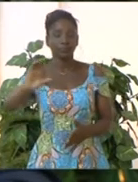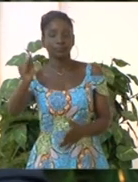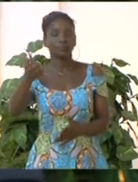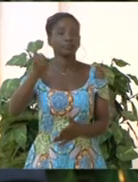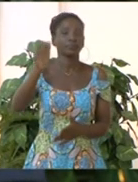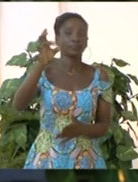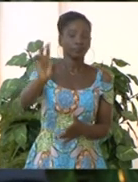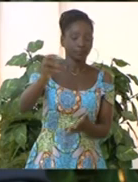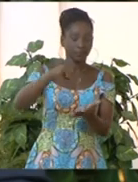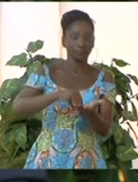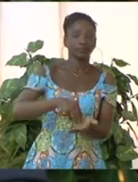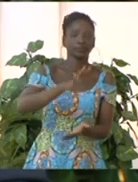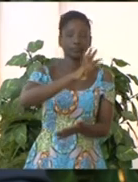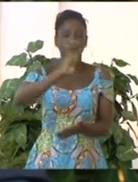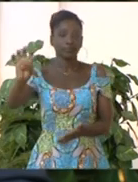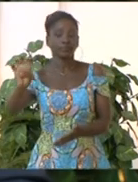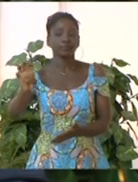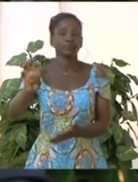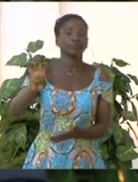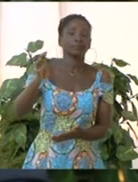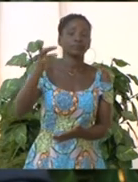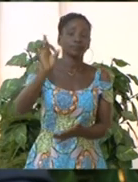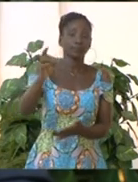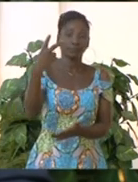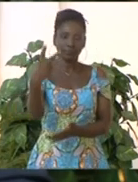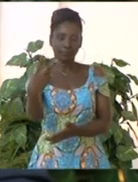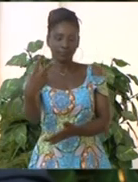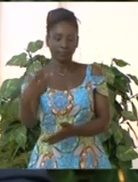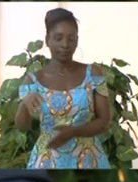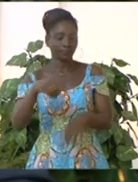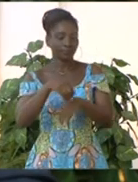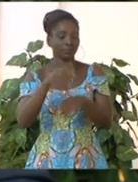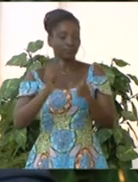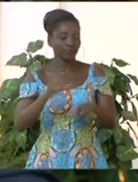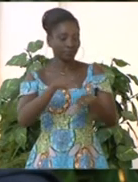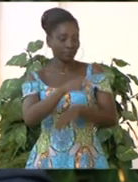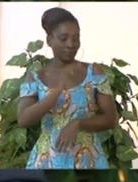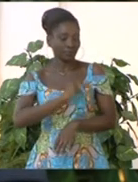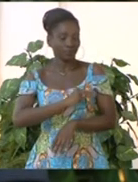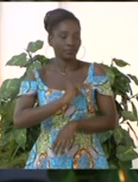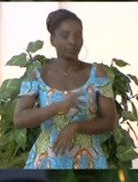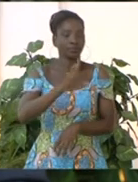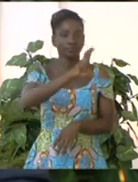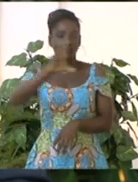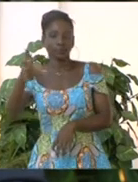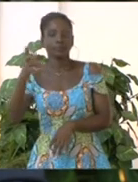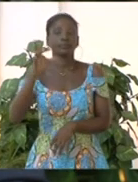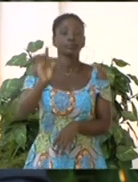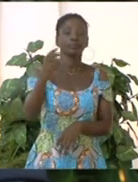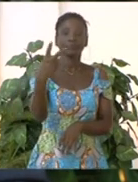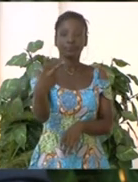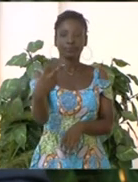deux personnels d'astreinte 380 de votants